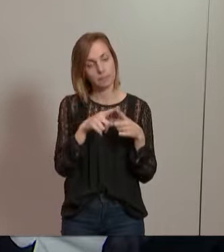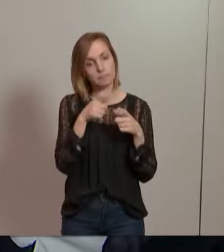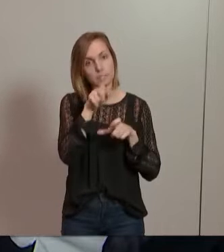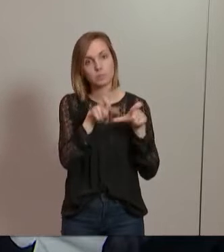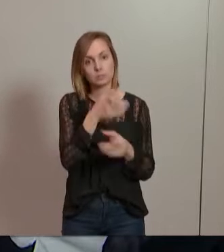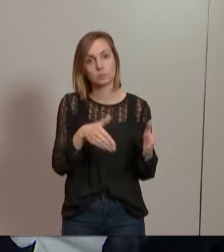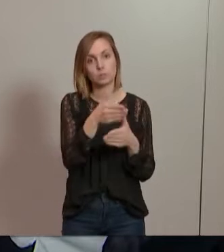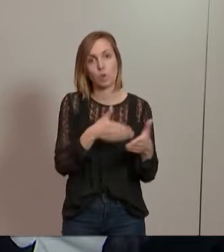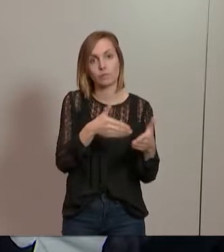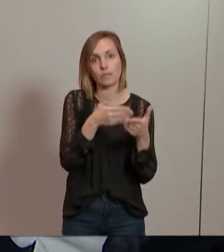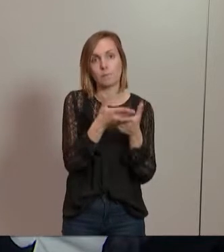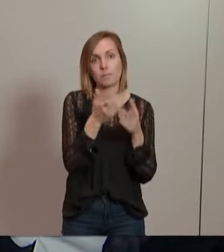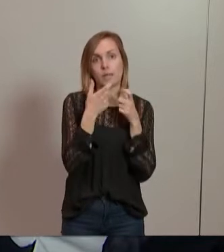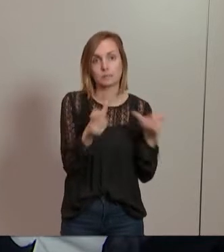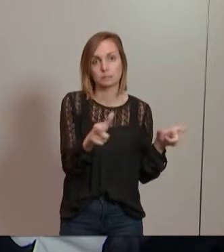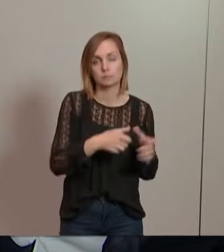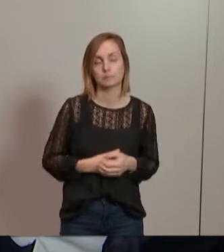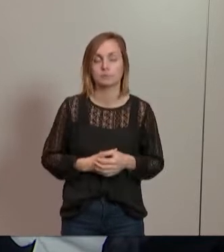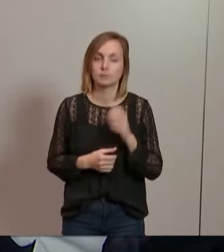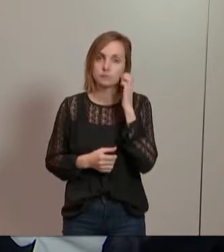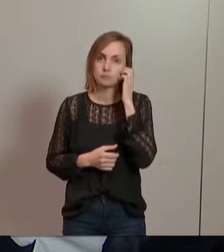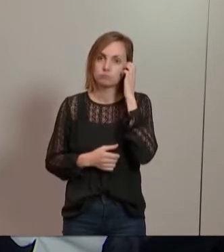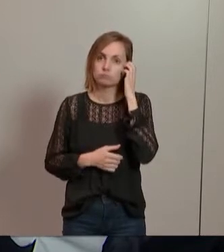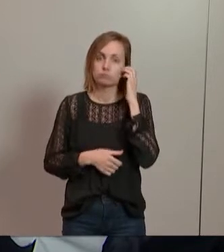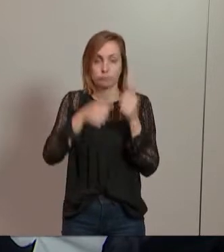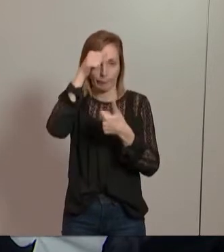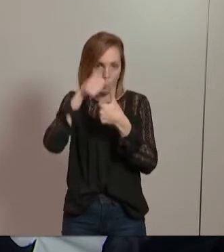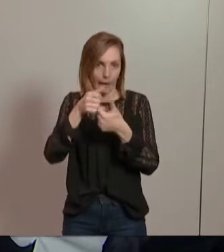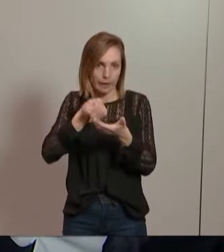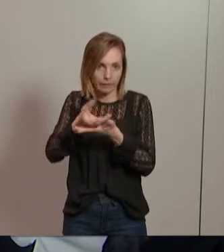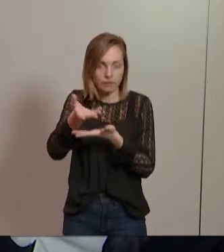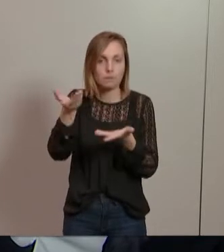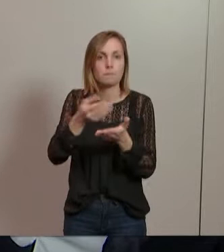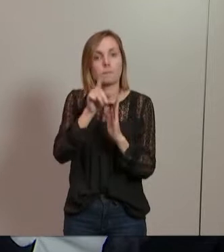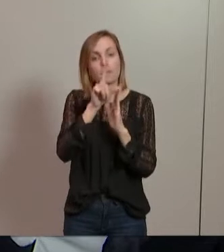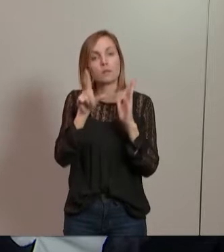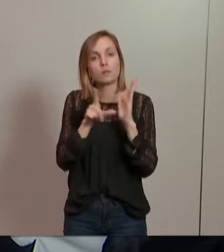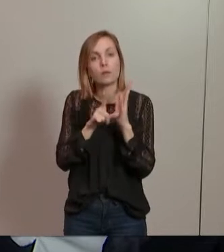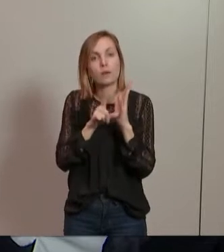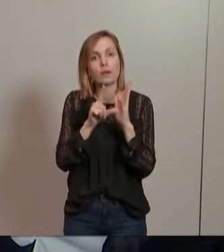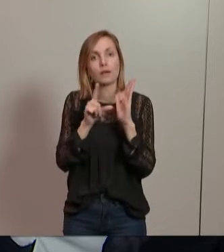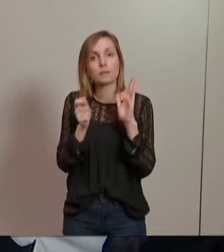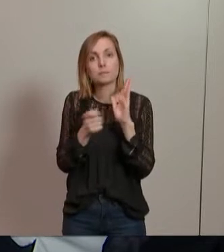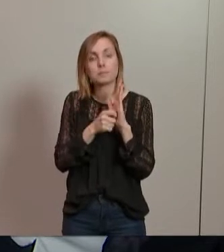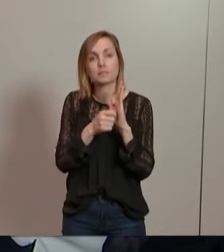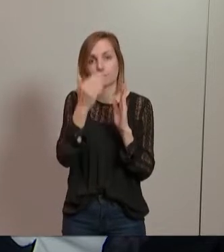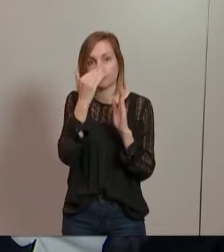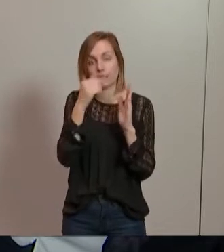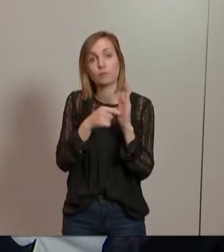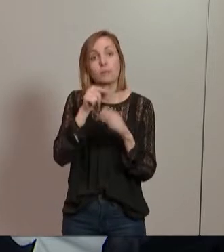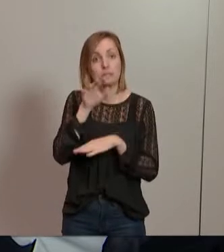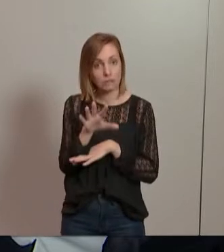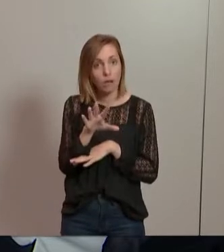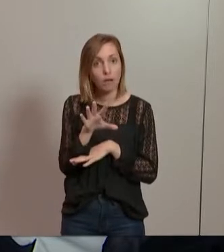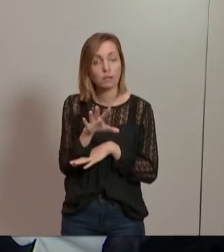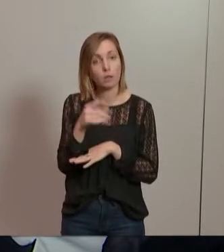personnes en situation de handicap. Petit rappel également, la loi dite de février 2005, la